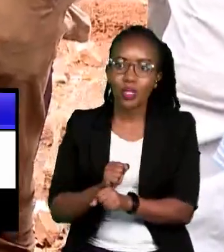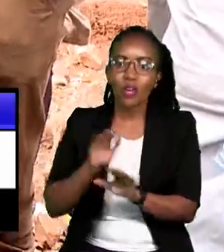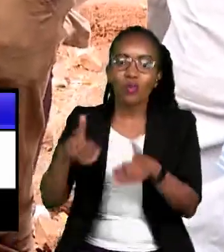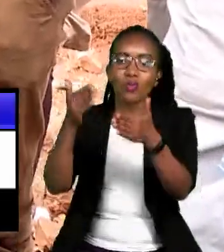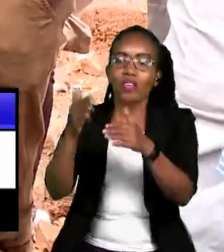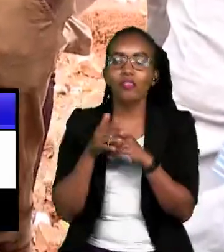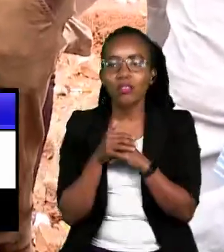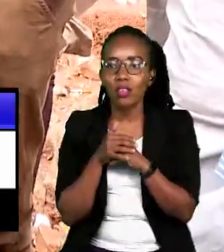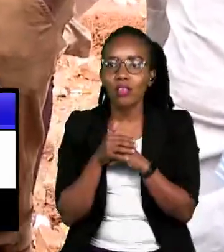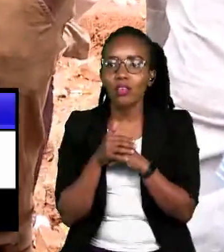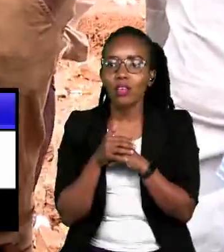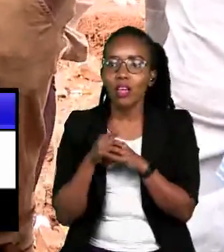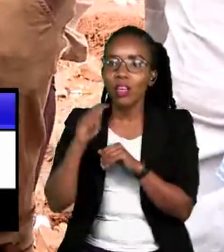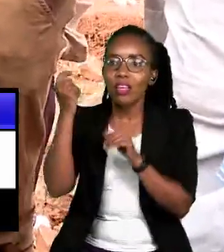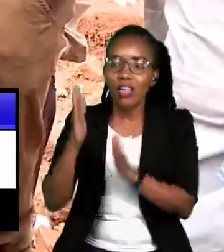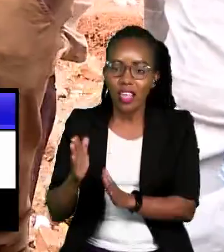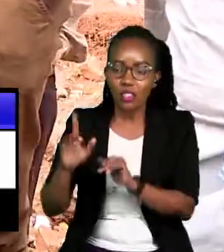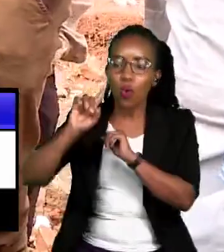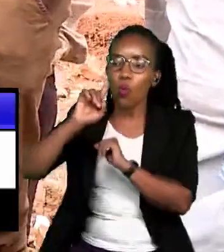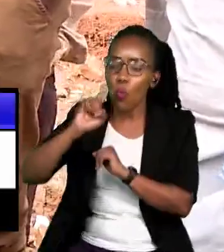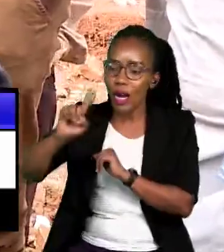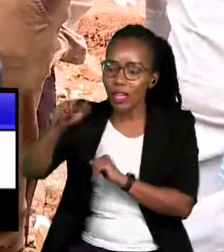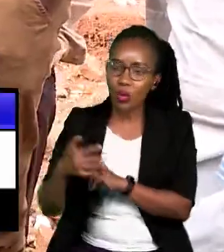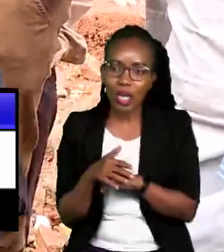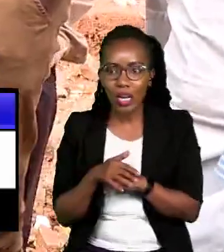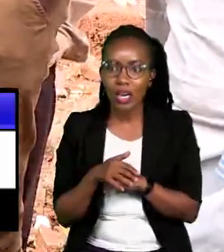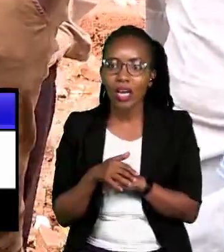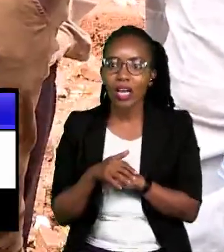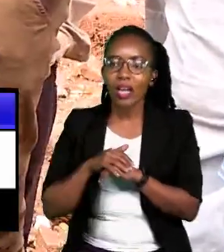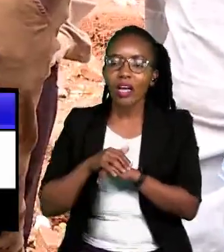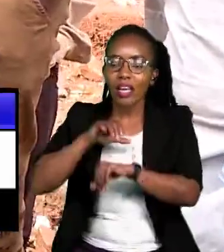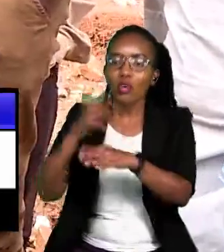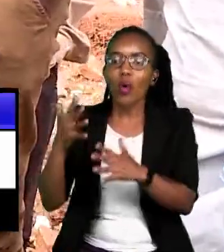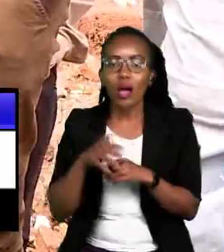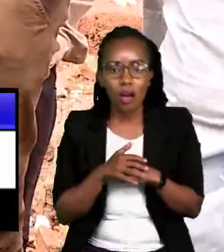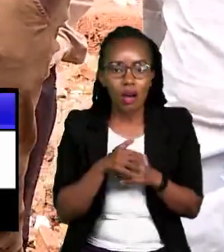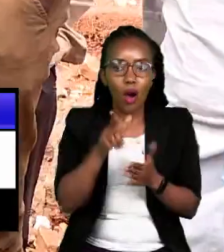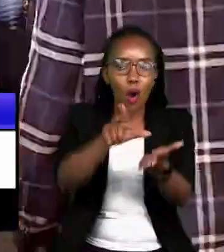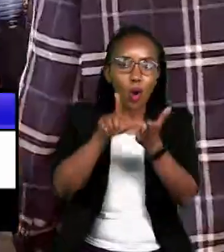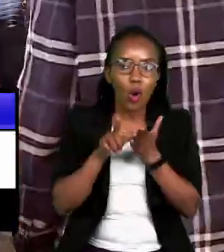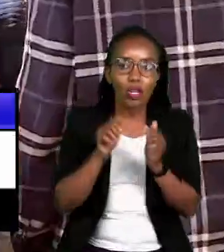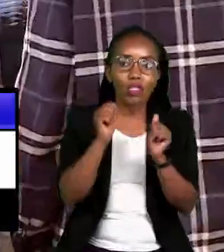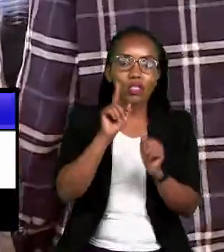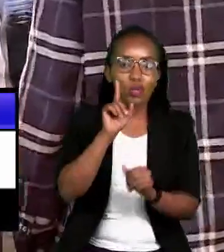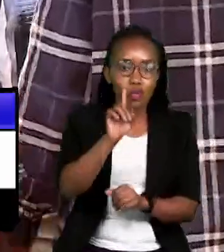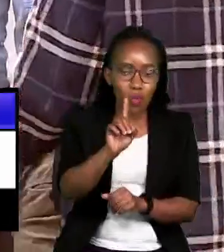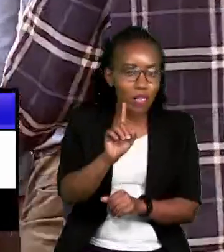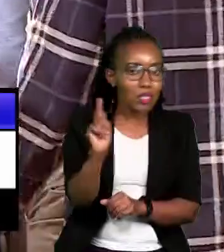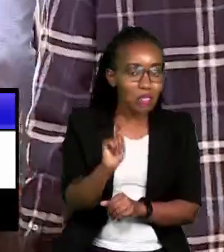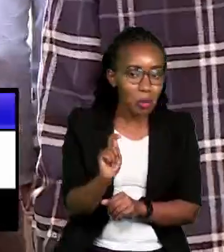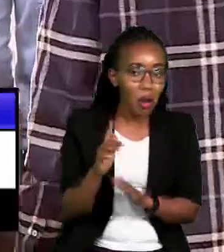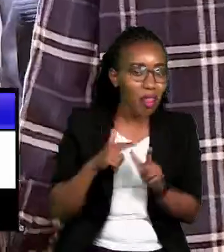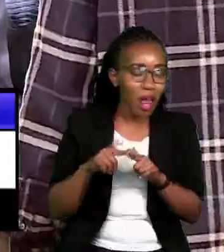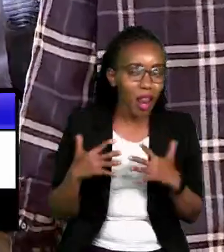mwananchi 1,100, atatoa wapi? Utakopa tena trilioni 12 uongeze, ama utatoa pesa wapi? All right, that was